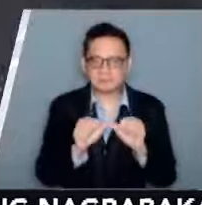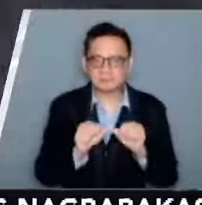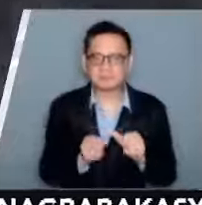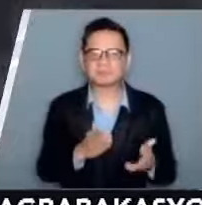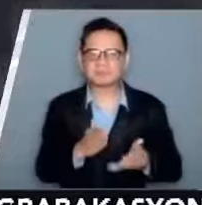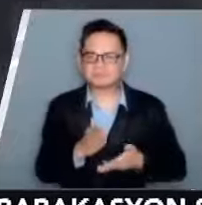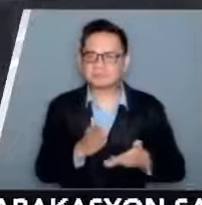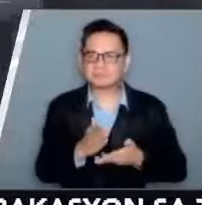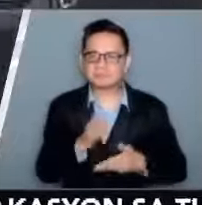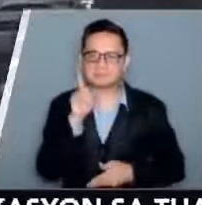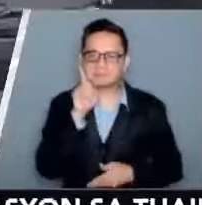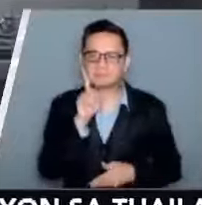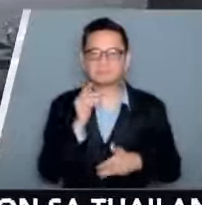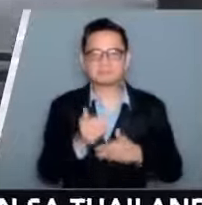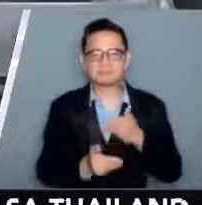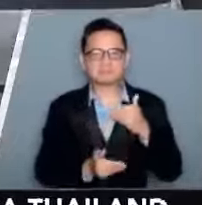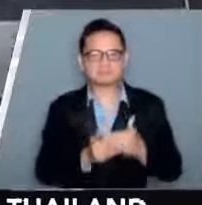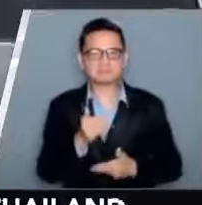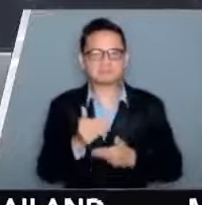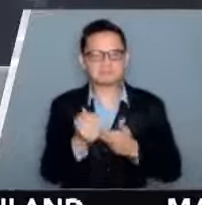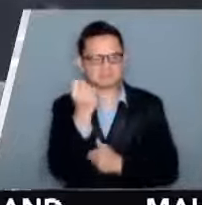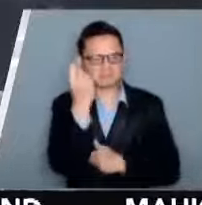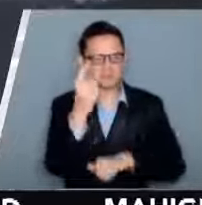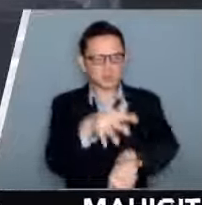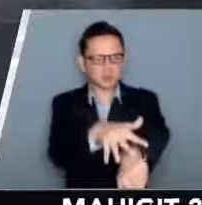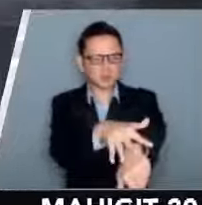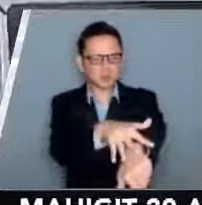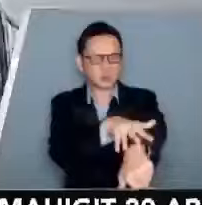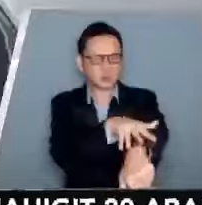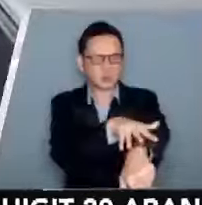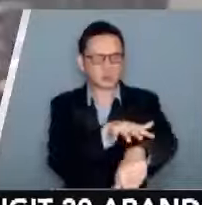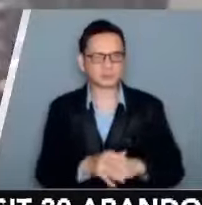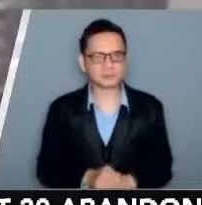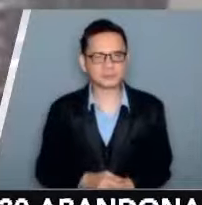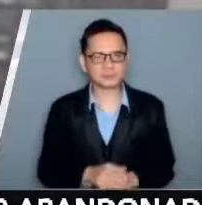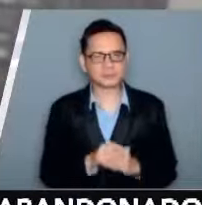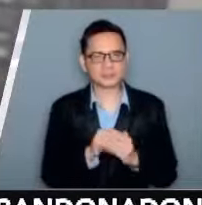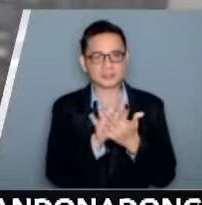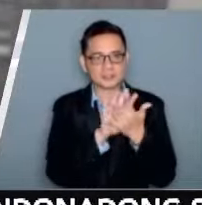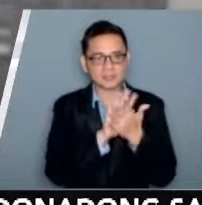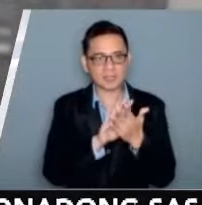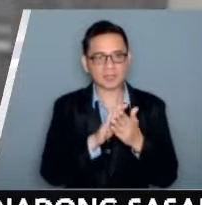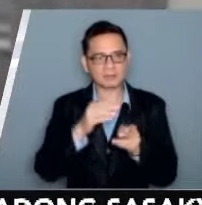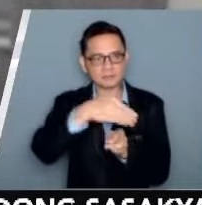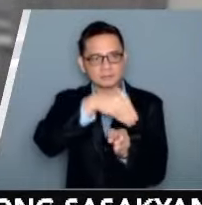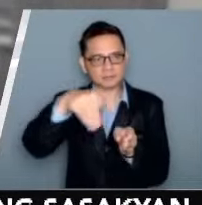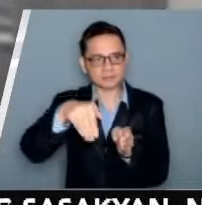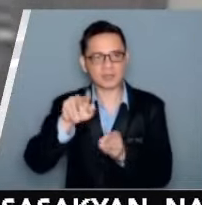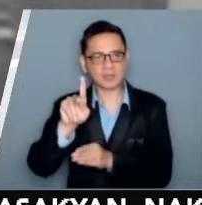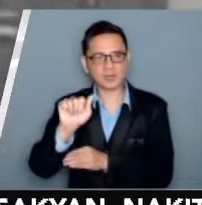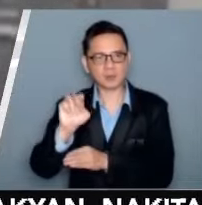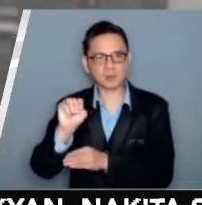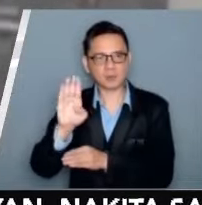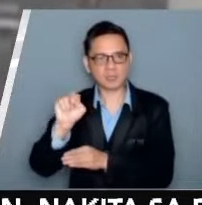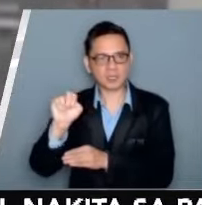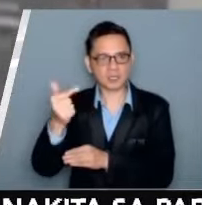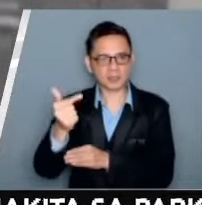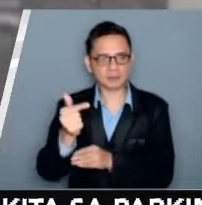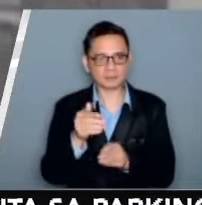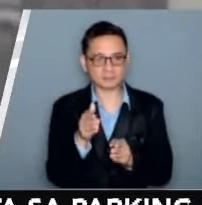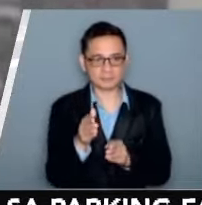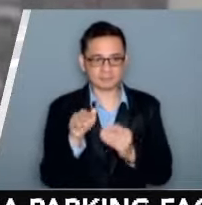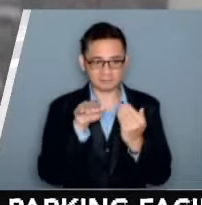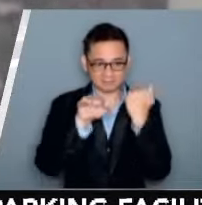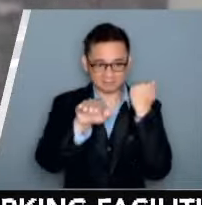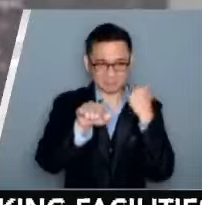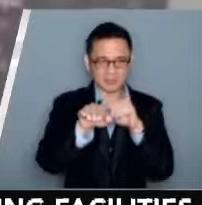papaano. Mabagal nga lamang po. Sa EDSA Kamuning naman tayo. Yung sa kaliwa ay papuntang Monumento yan. Madalas naman